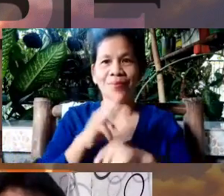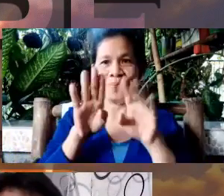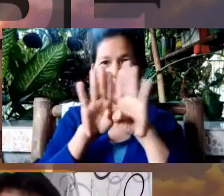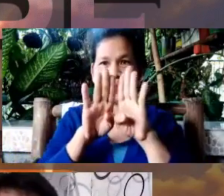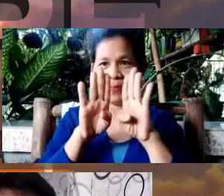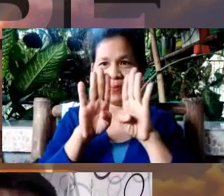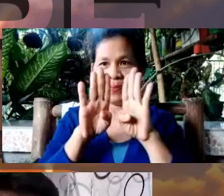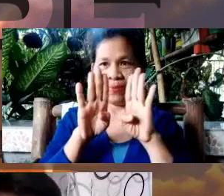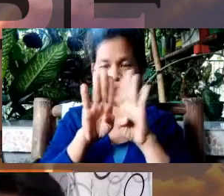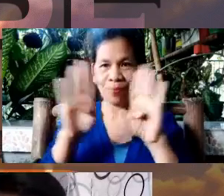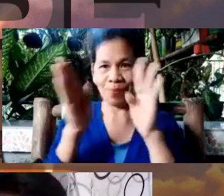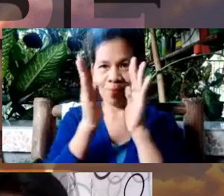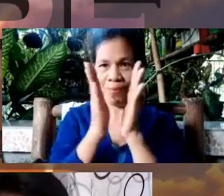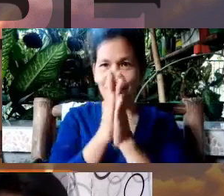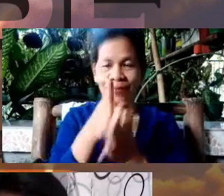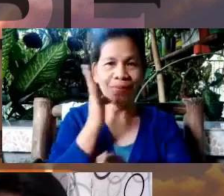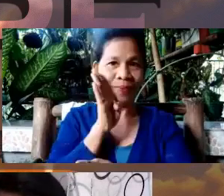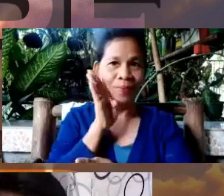manalangin.